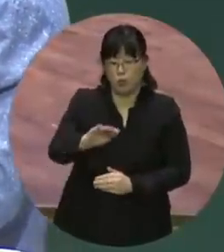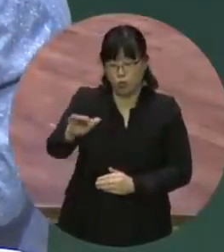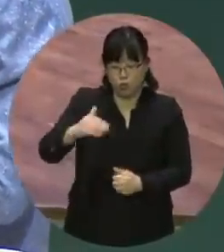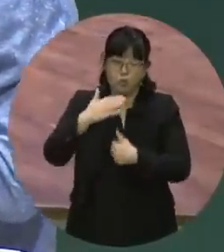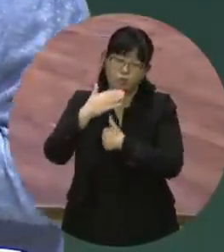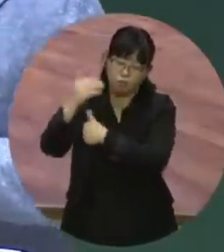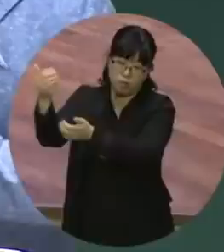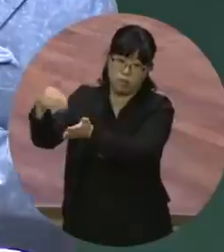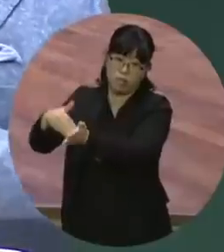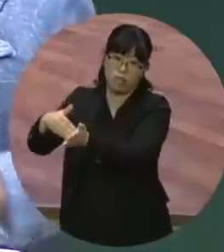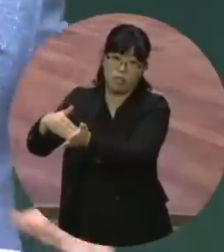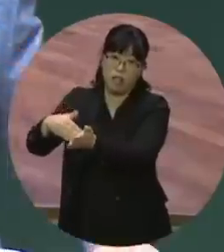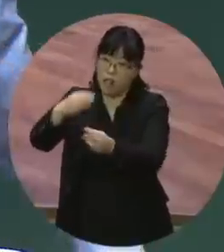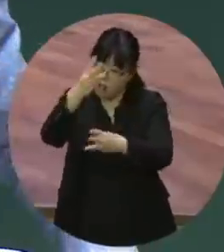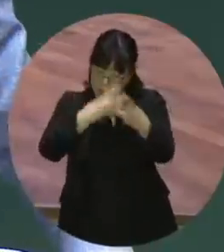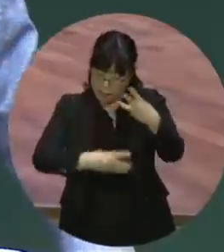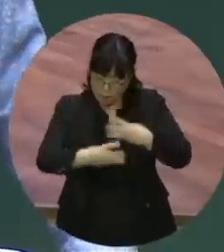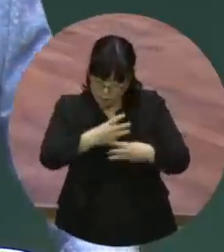남길 자.